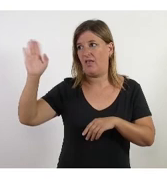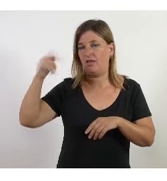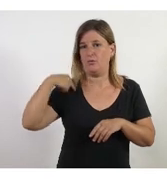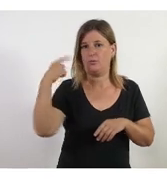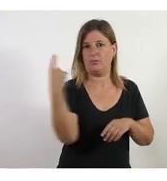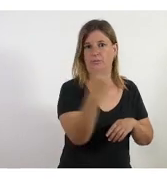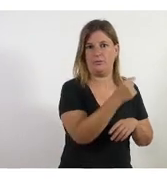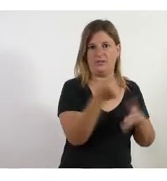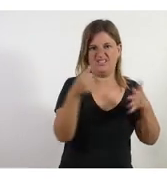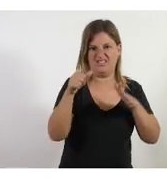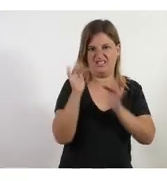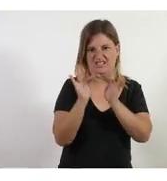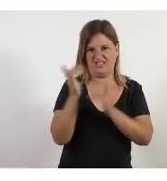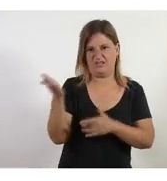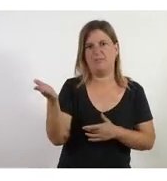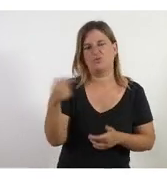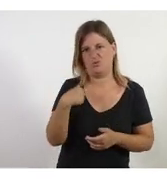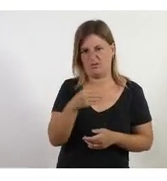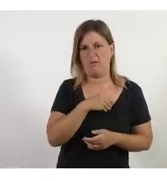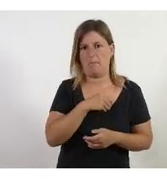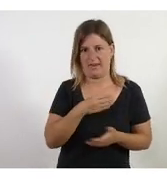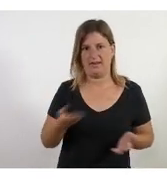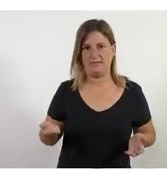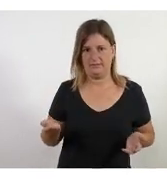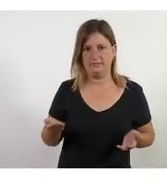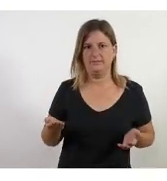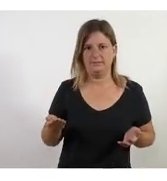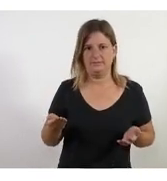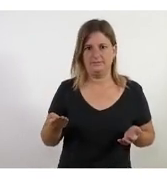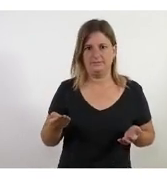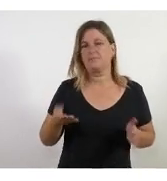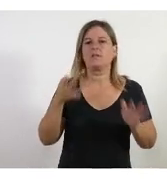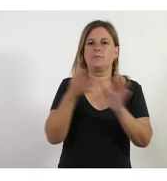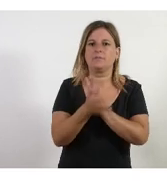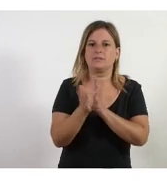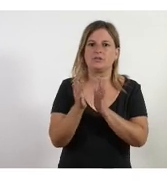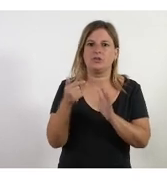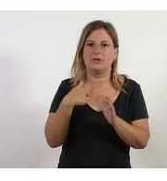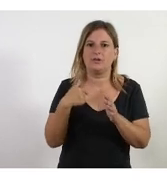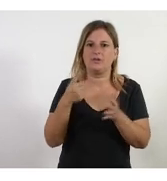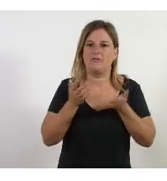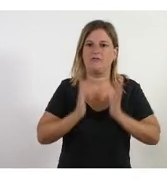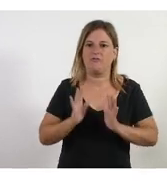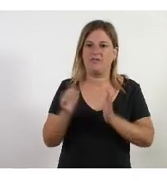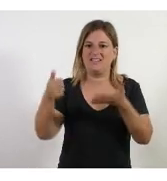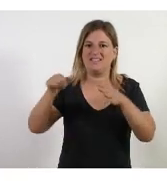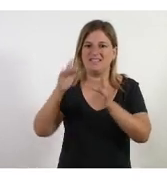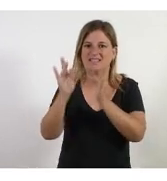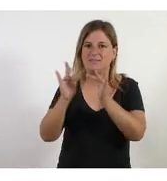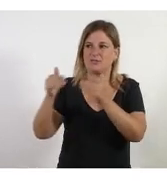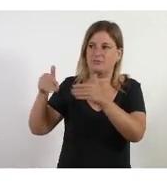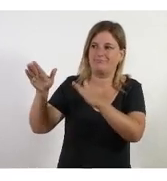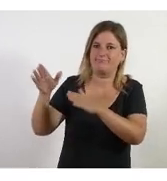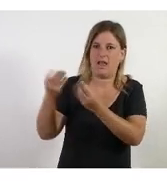adéu, carinyo, adéu. Us imagineu la imatge. Llavors, el meu fillet de sis mesos amb el seu pare al